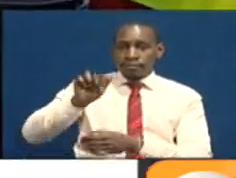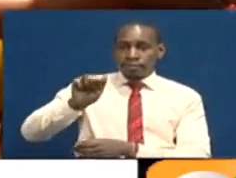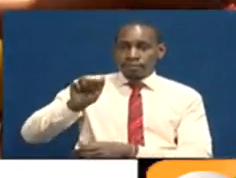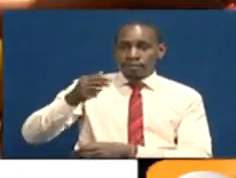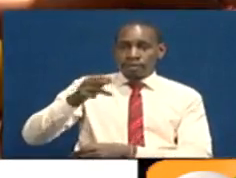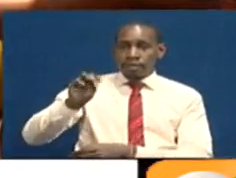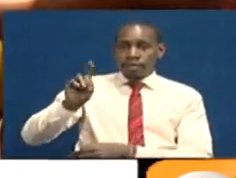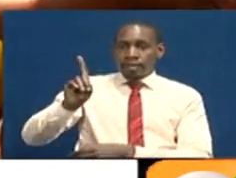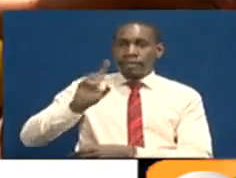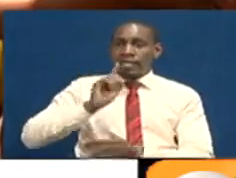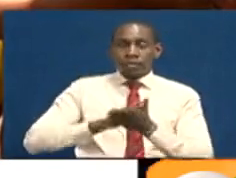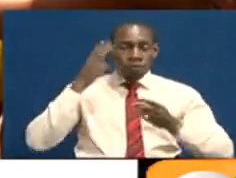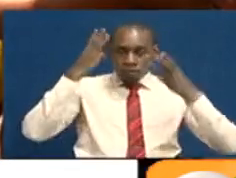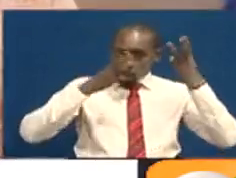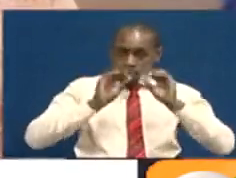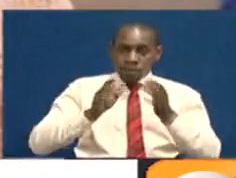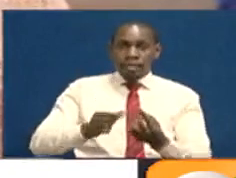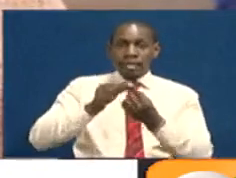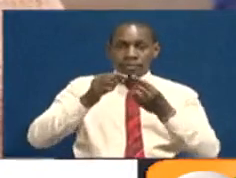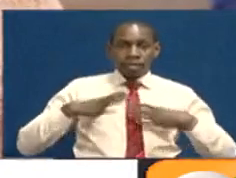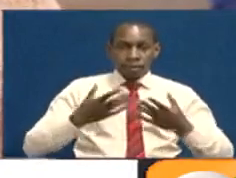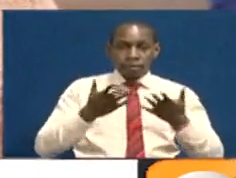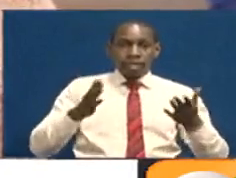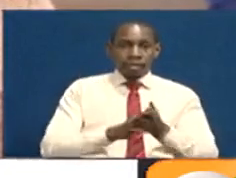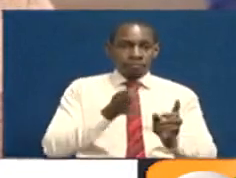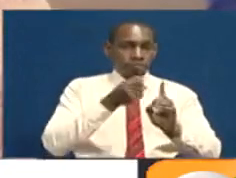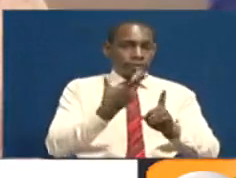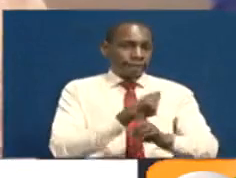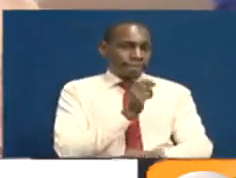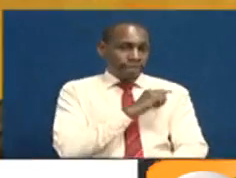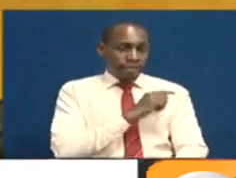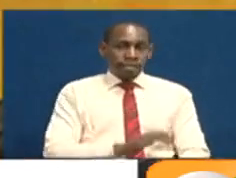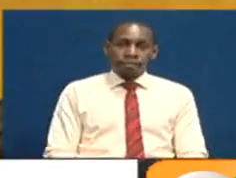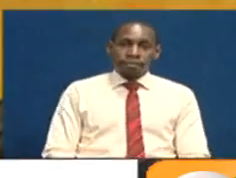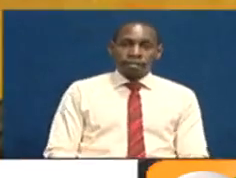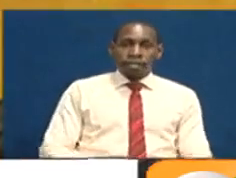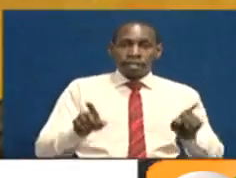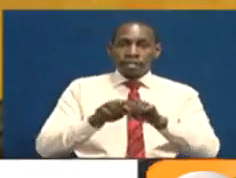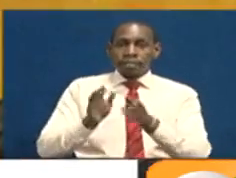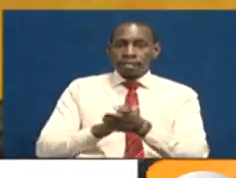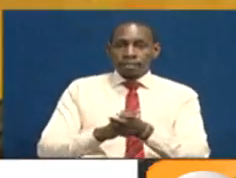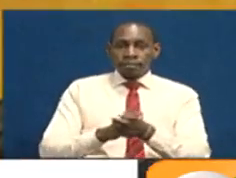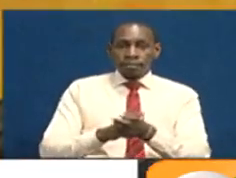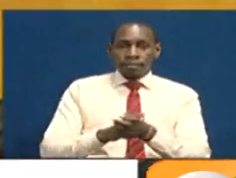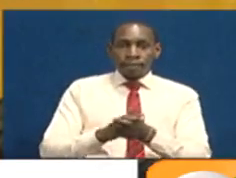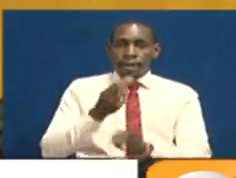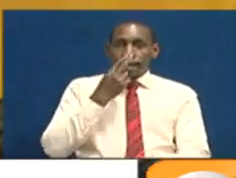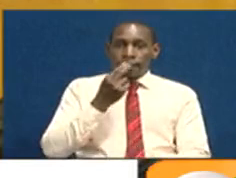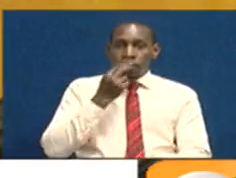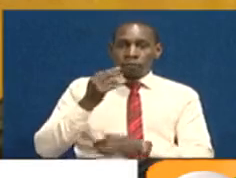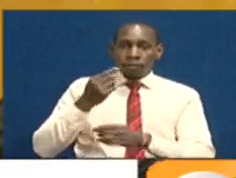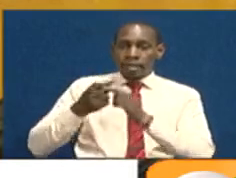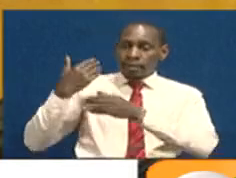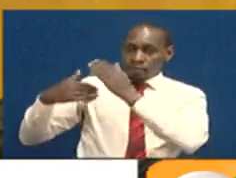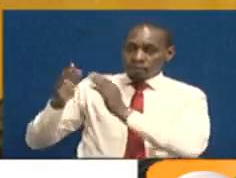akisema hakuna la kutia wasiwasi haswa kwa wale waliopata chanjo. Just like the Spanish flu of 1918 never went